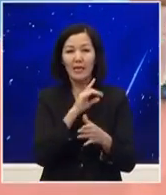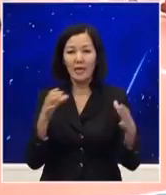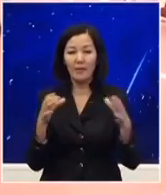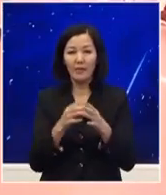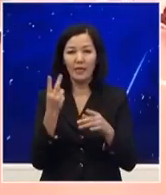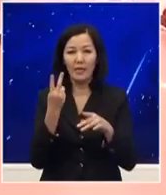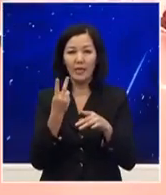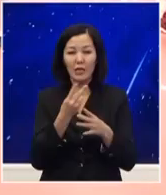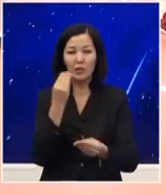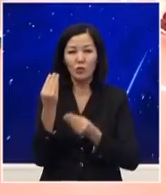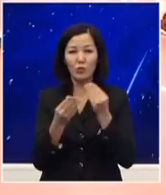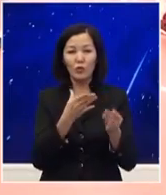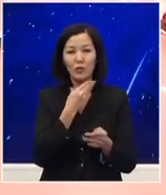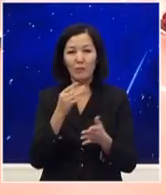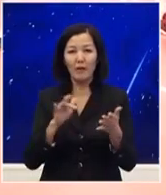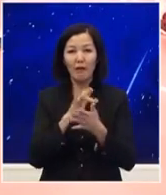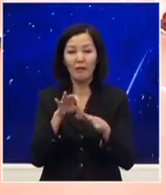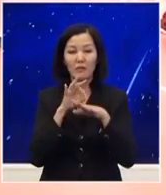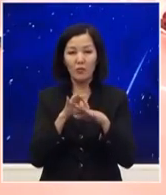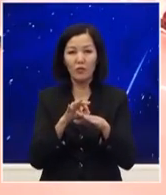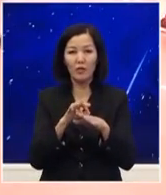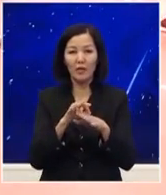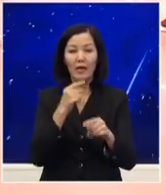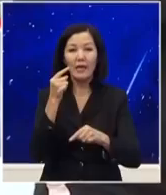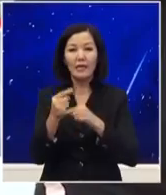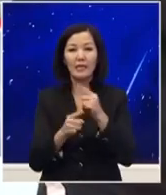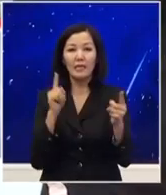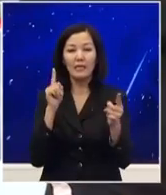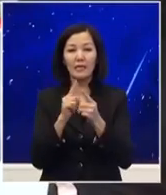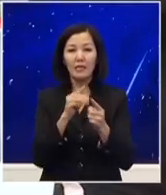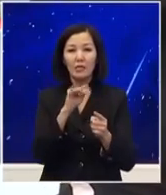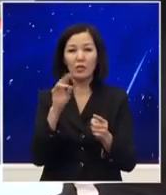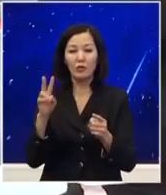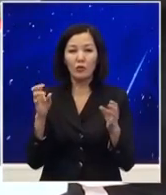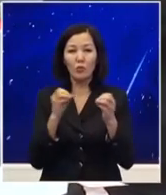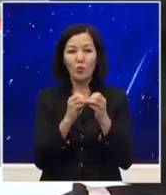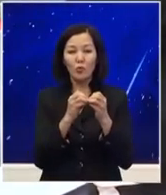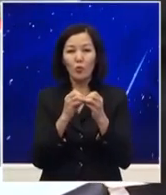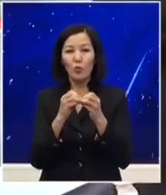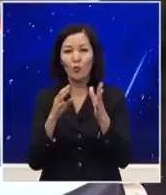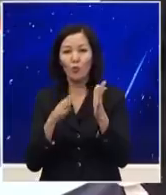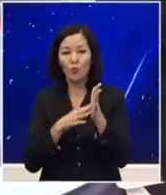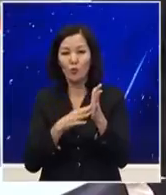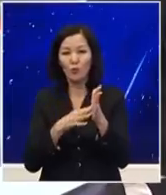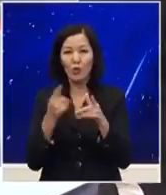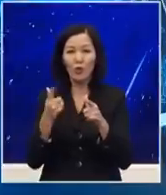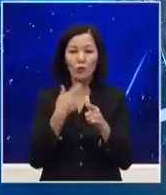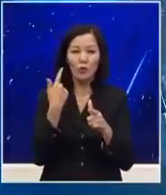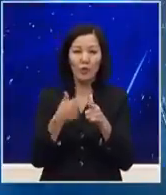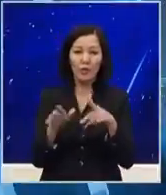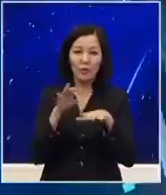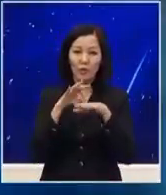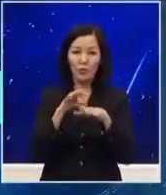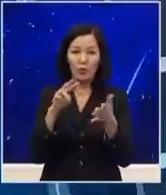арасындағы екінші тур Семей қаласында өтеді. Кезекті кезең желтоқсан айының 10 мен 19 күндері болады деп жоспарланған.